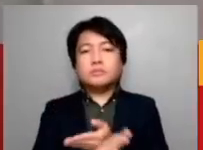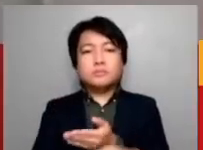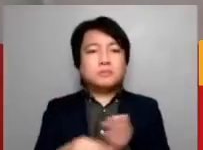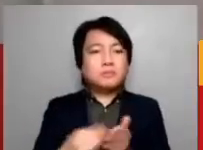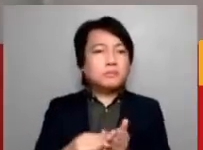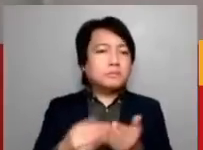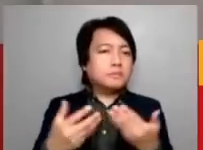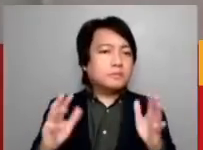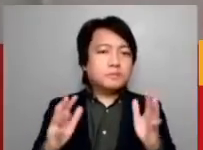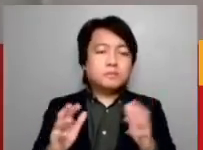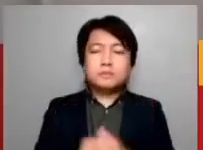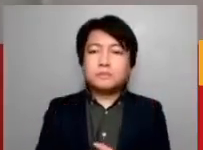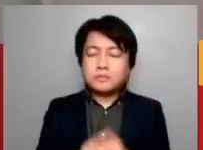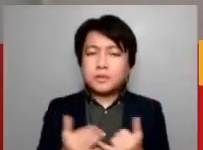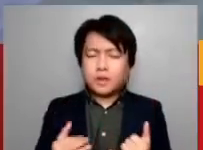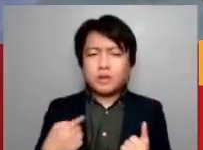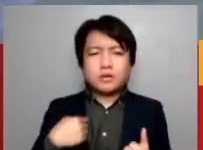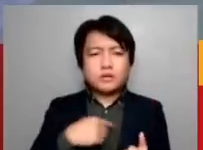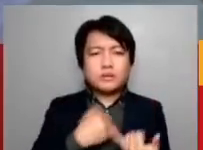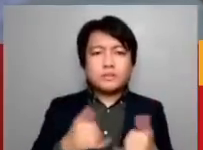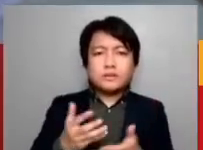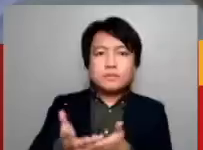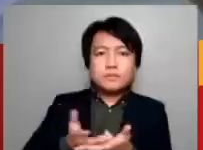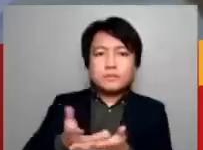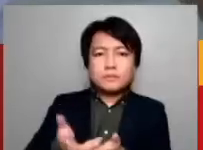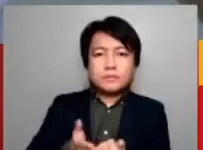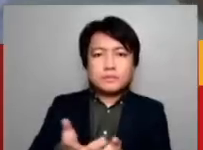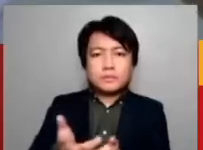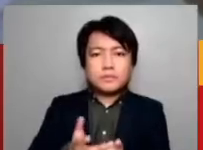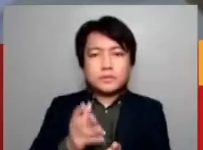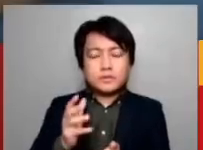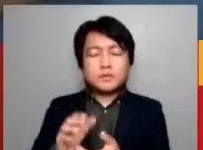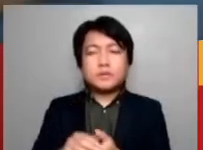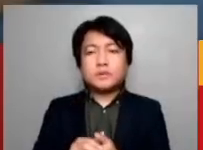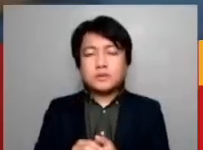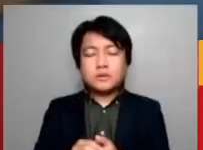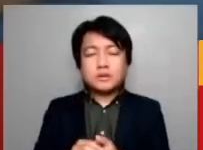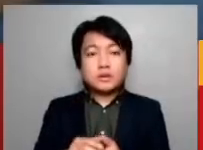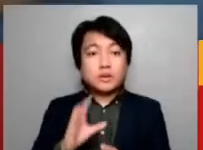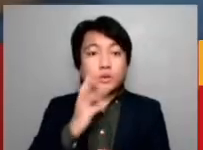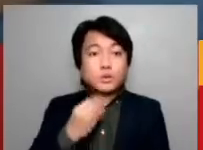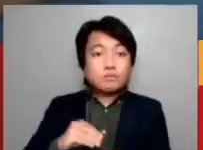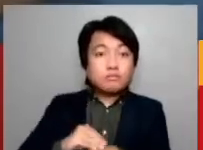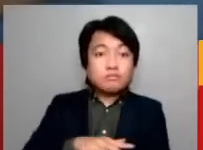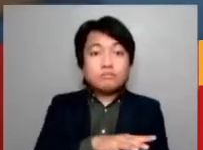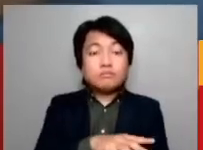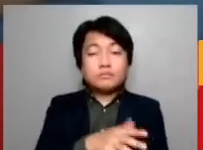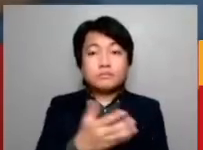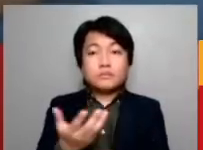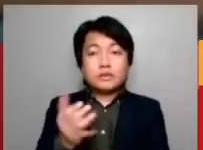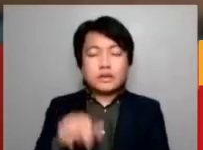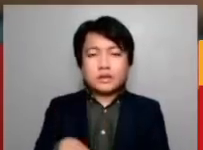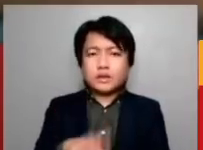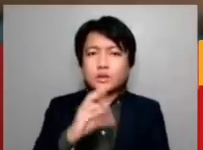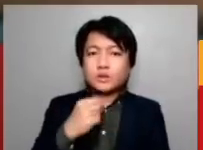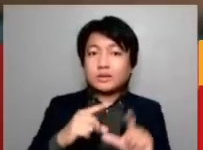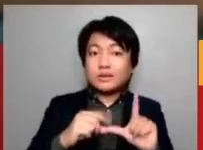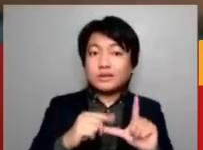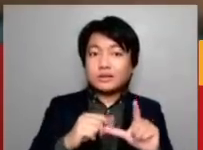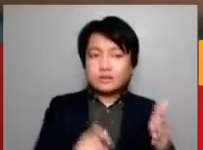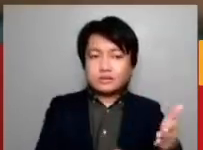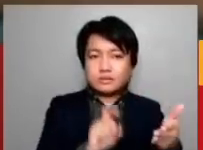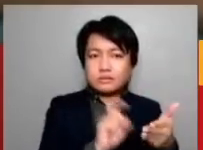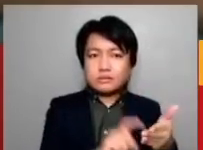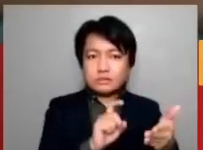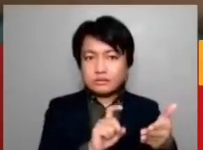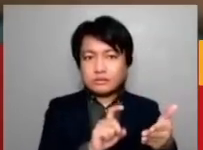show na these are phishing attempts, no? Ang mga naapektuhan ay yung mga nag-click ng link